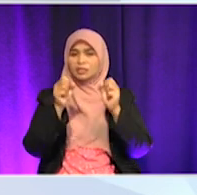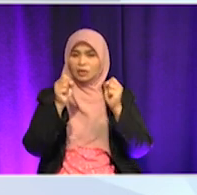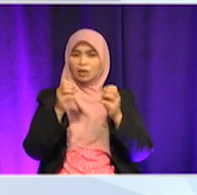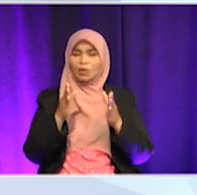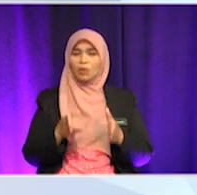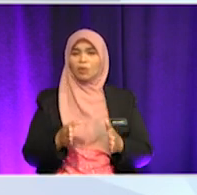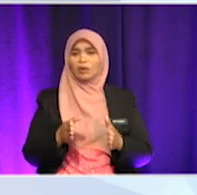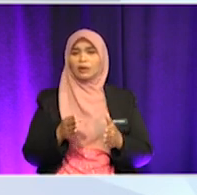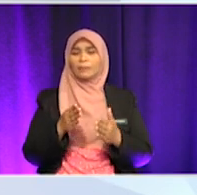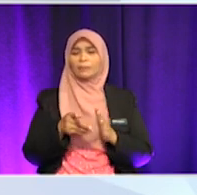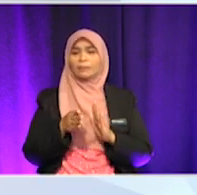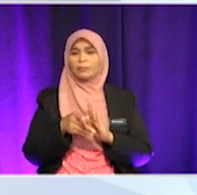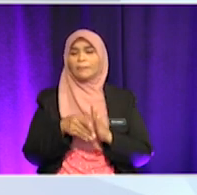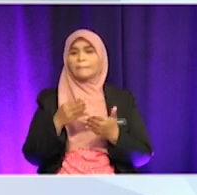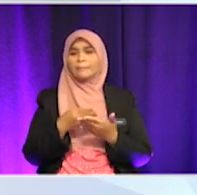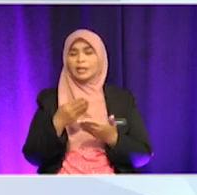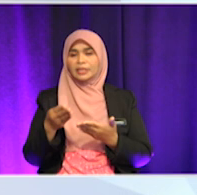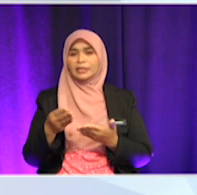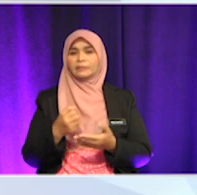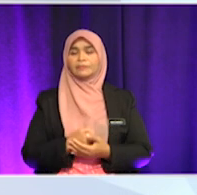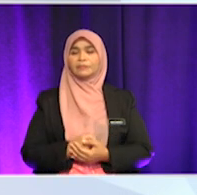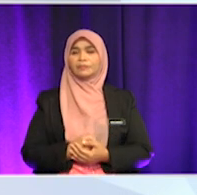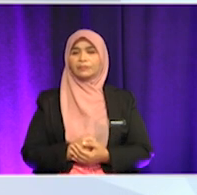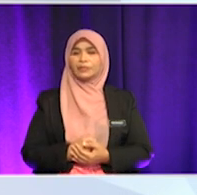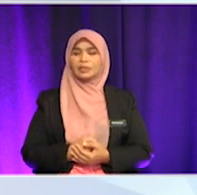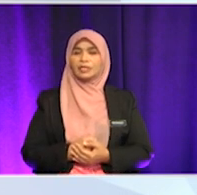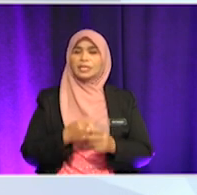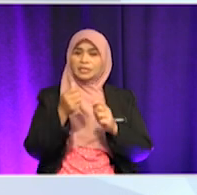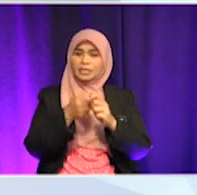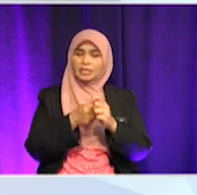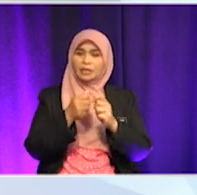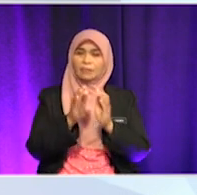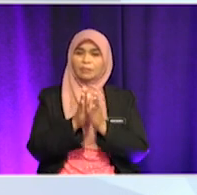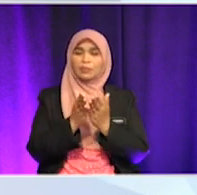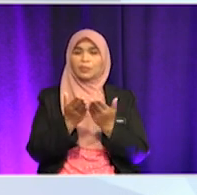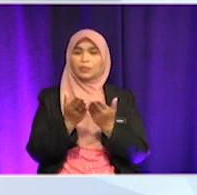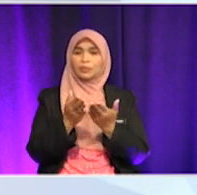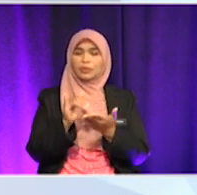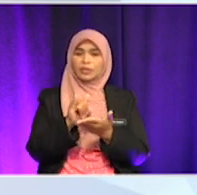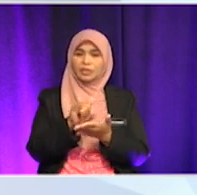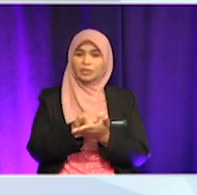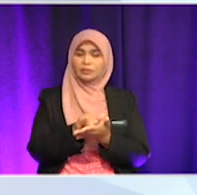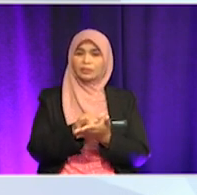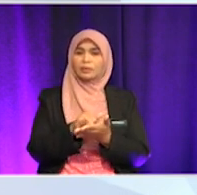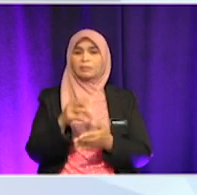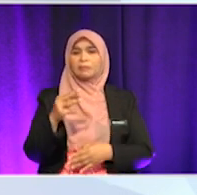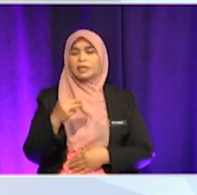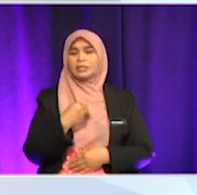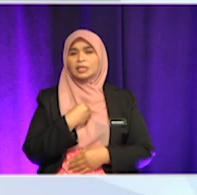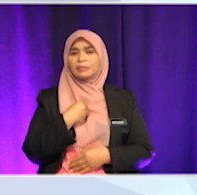buku kerja dan Y kotak set geometri. Setiap buku kerja dan set geometri masing-masing